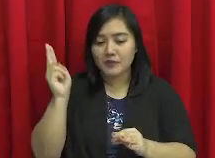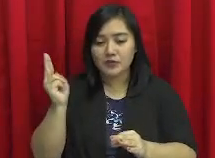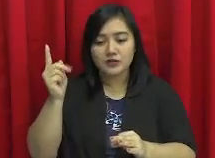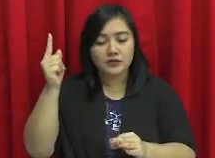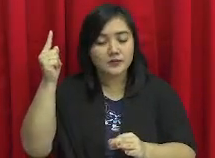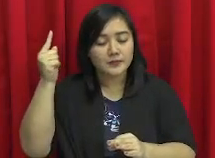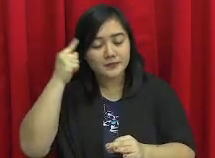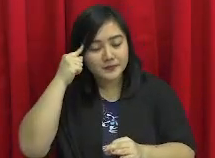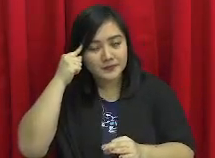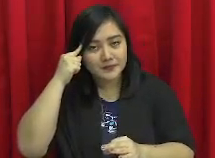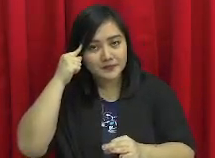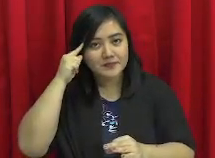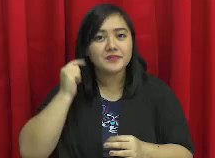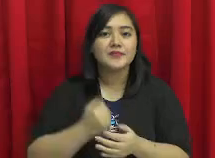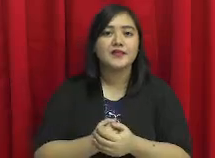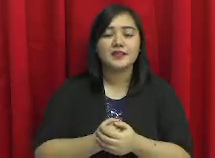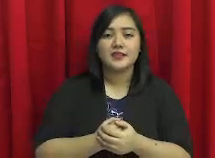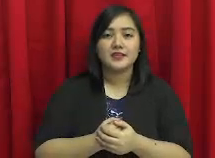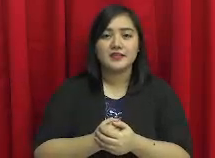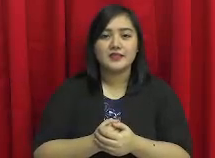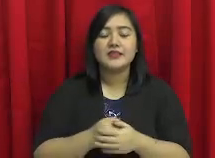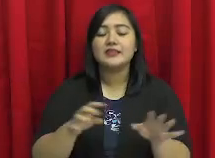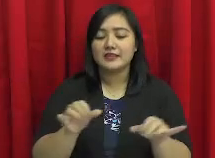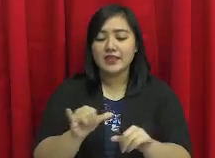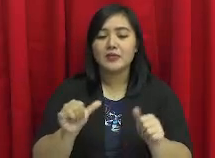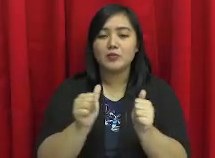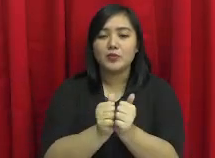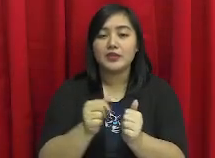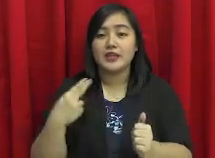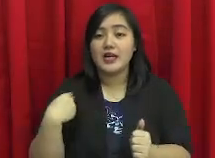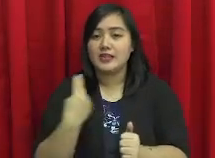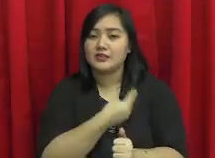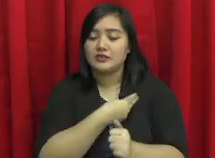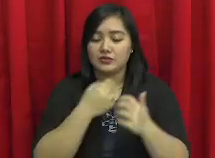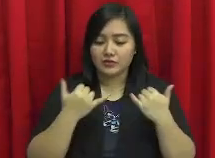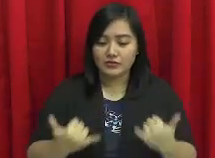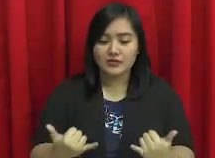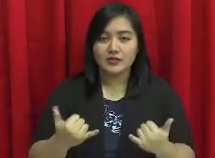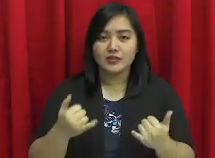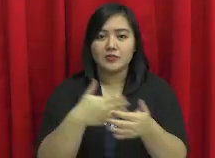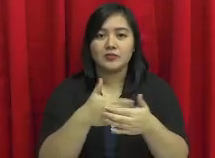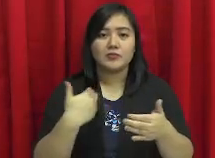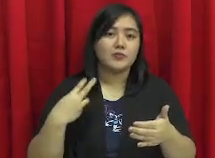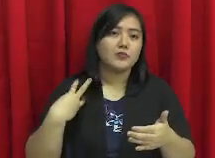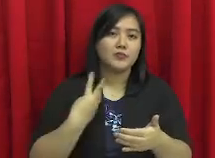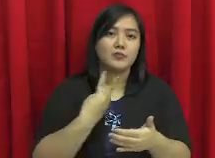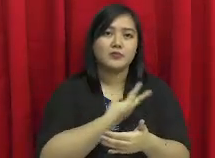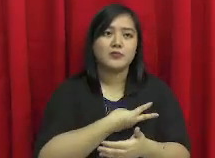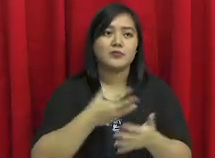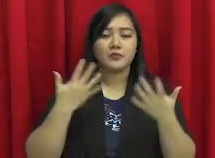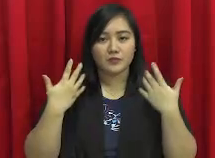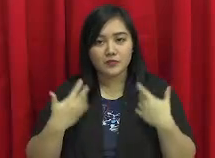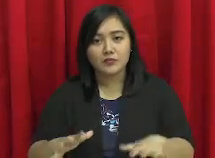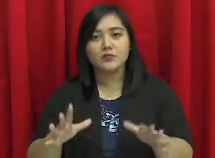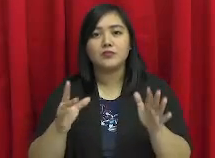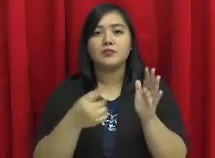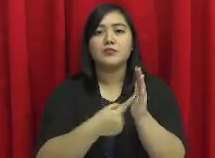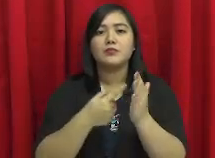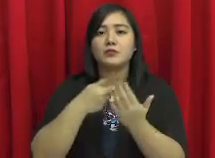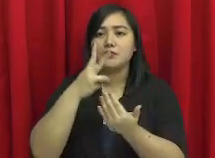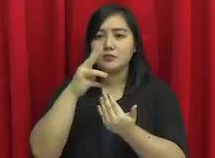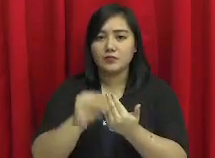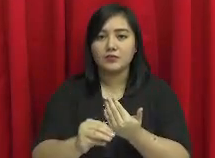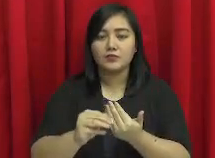pamilya ngayon. Bago tayo magtapos, mga kapatid, ang mare-remind ko lang, each and every one of us, leaders of the